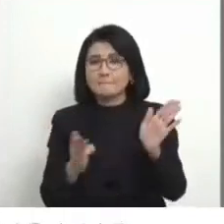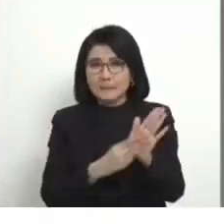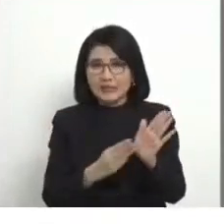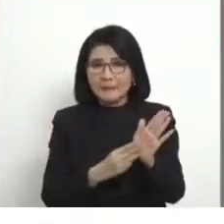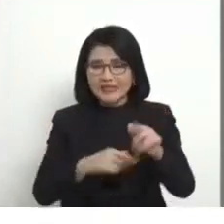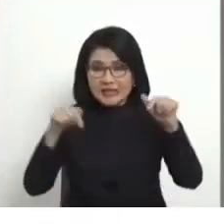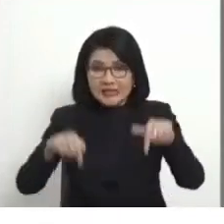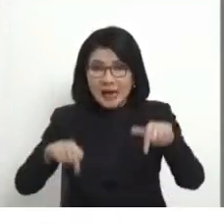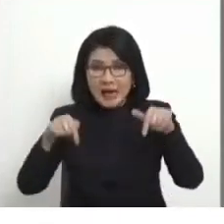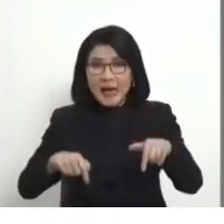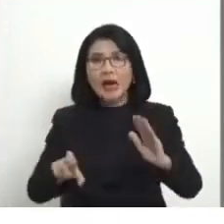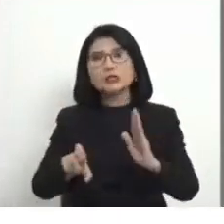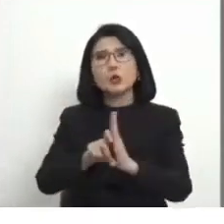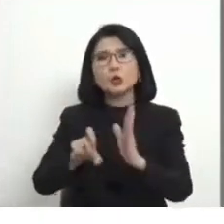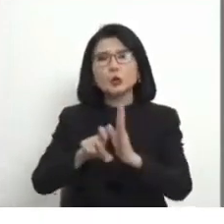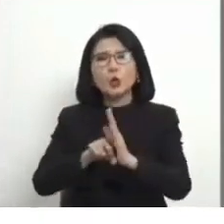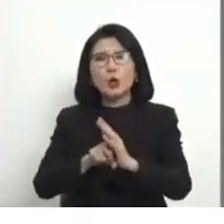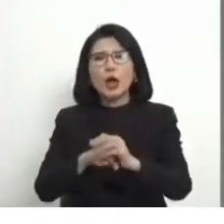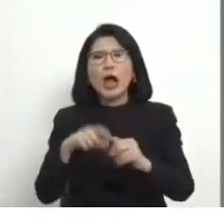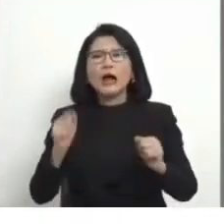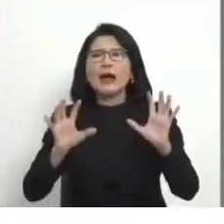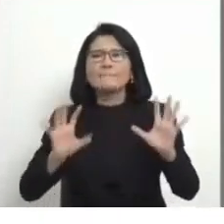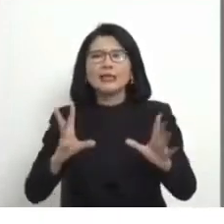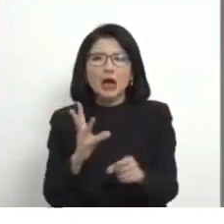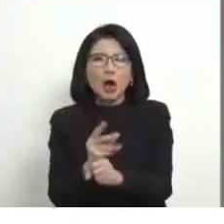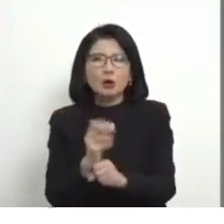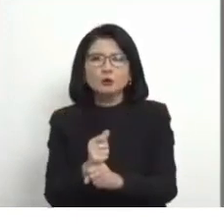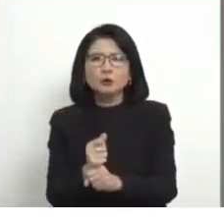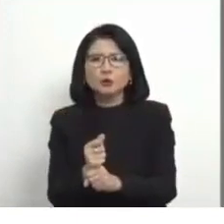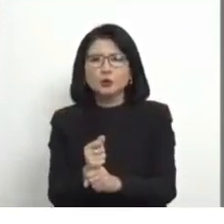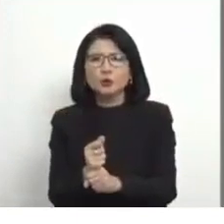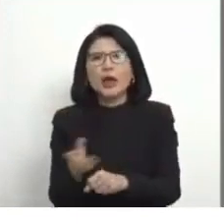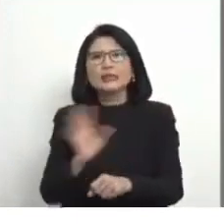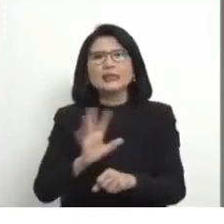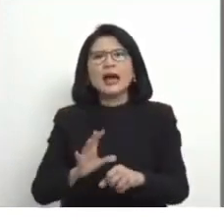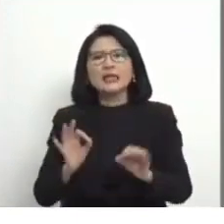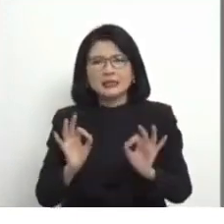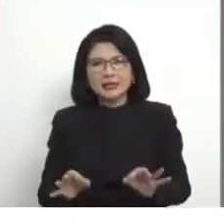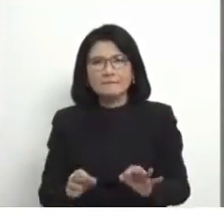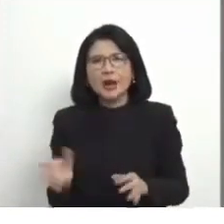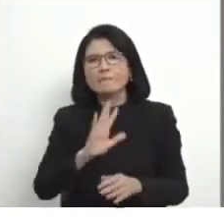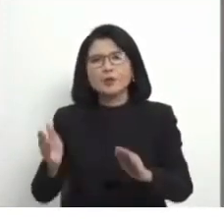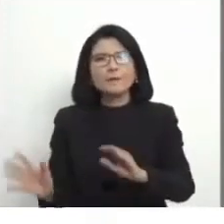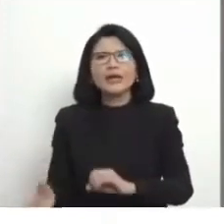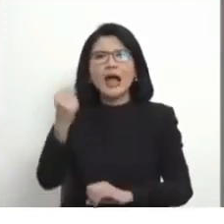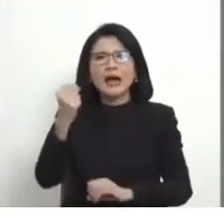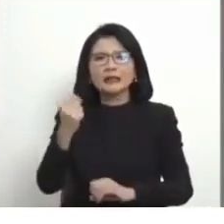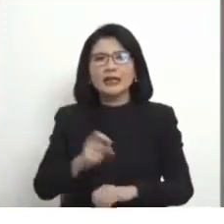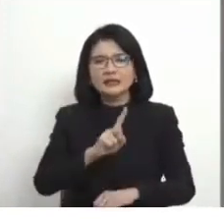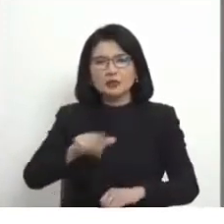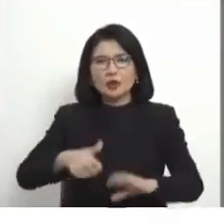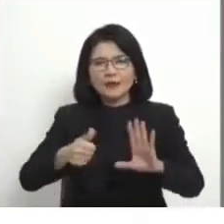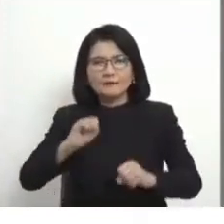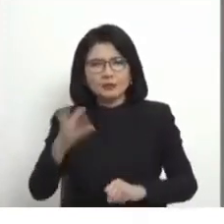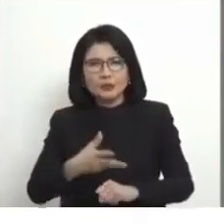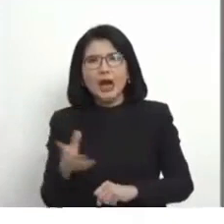miliki sekarang misalnya ada puluhan ribu guru honorer belum diangkat jadi guru P3K ada ada 1,6 juta guru